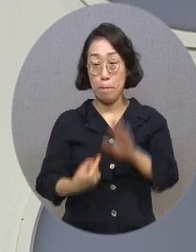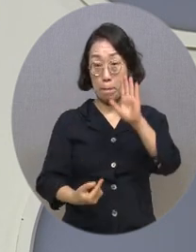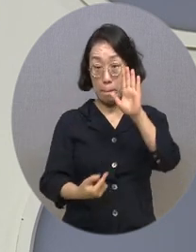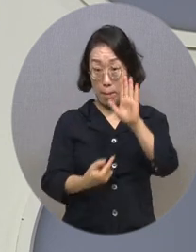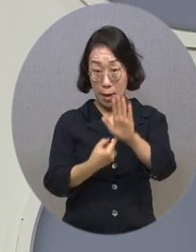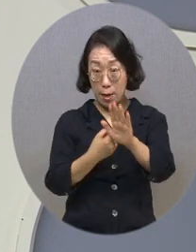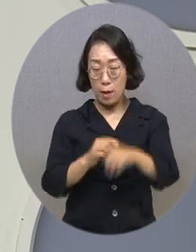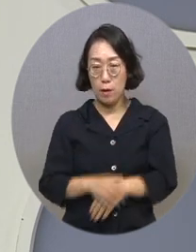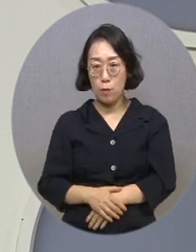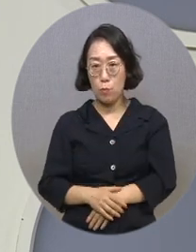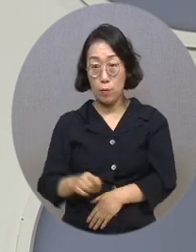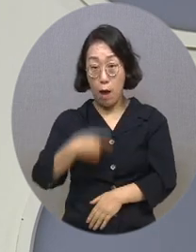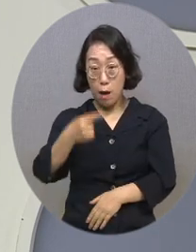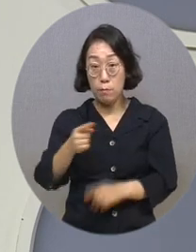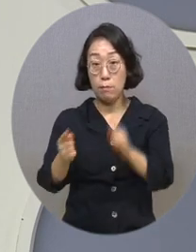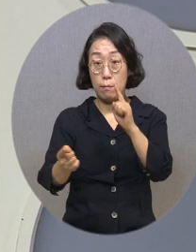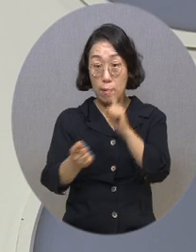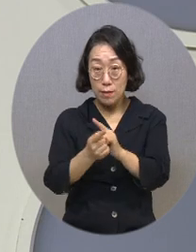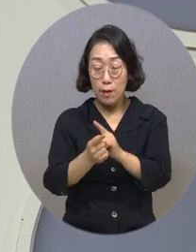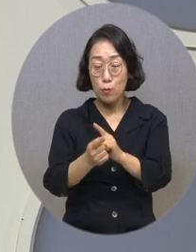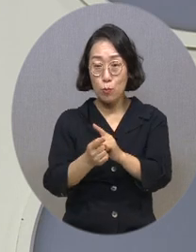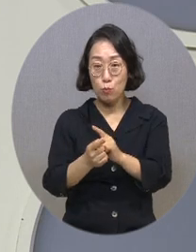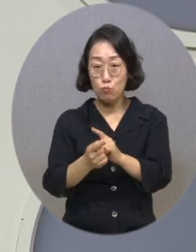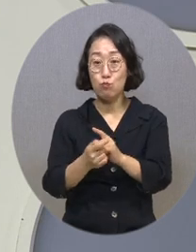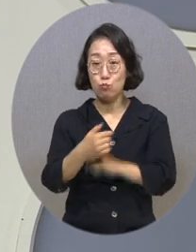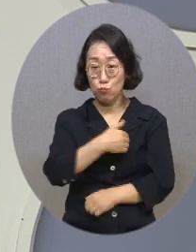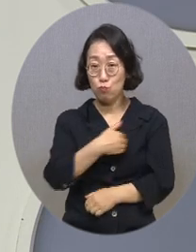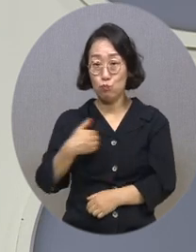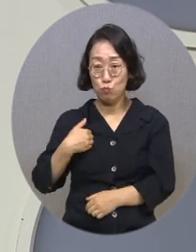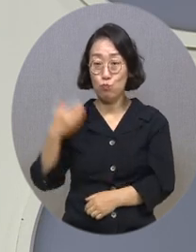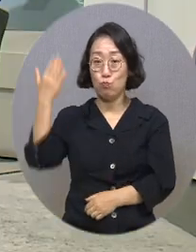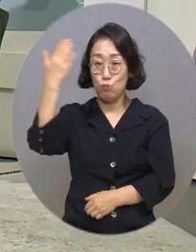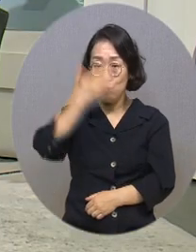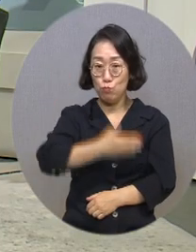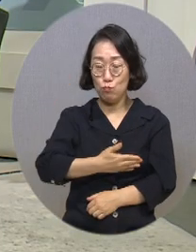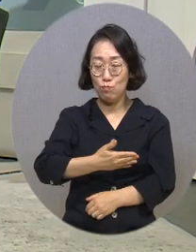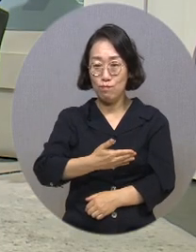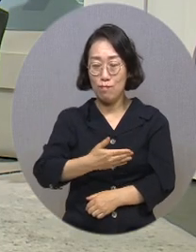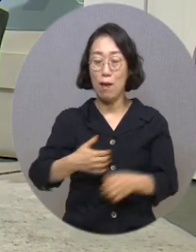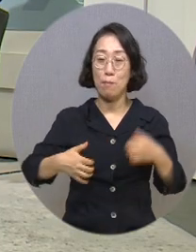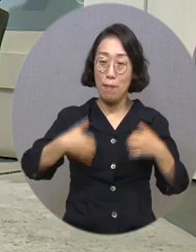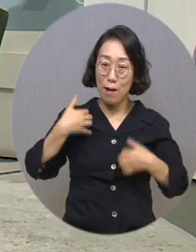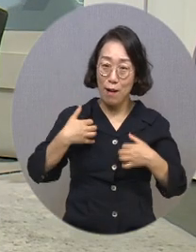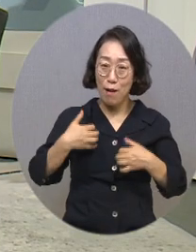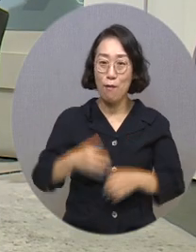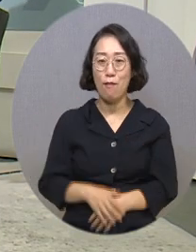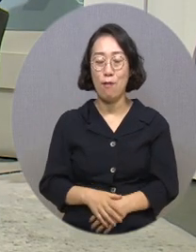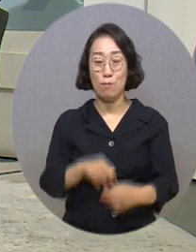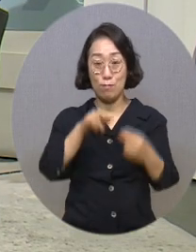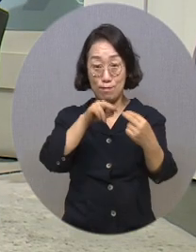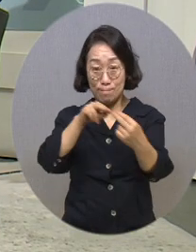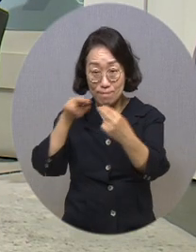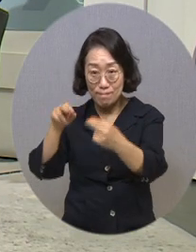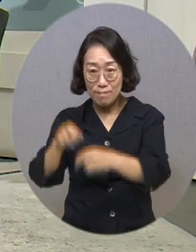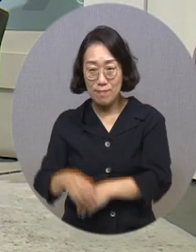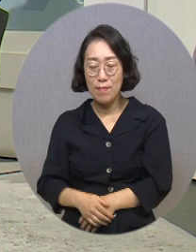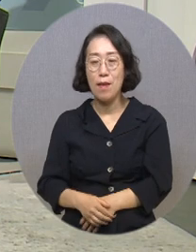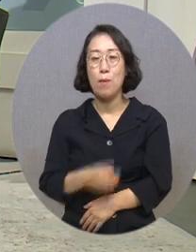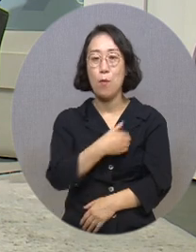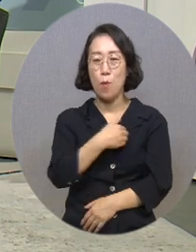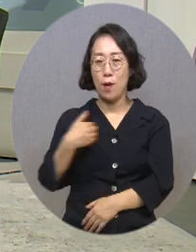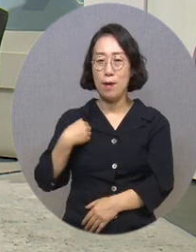다음에 만나도 떳떳하고 저를 반가워하는 그 연예인들, 유명인들을 볼 때 너무나 보람을 느끼고 있어요.